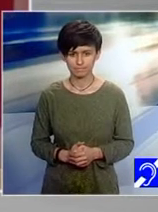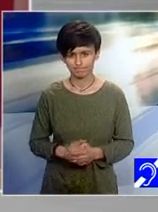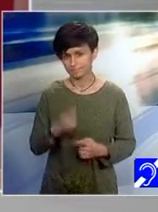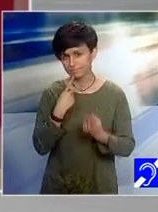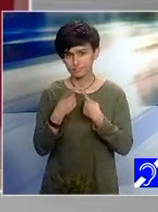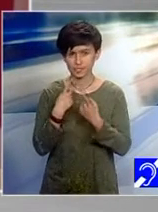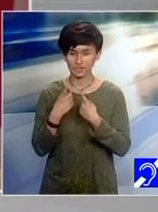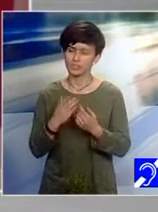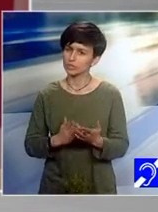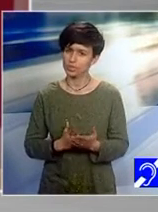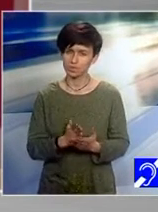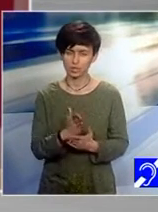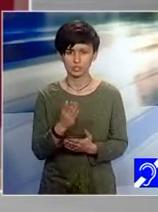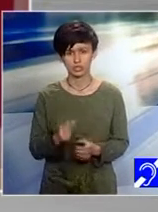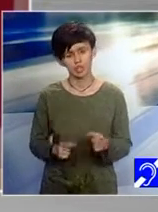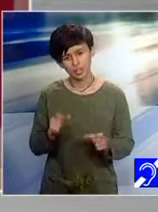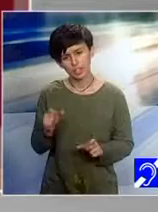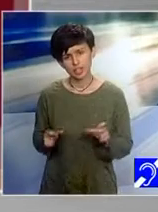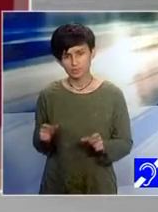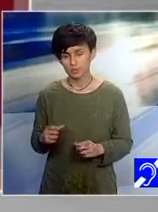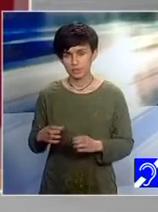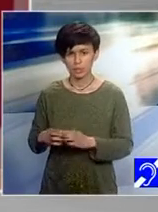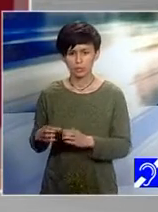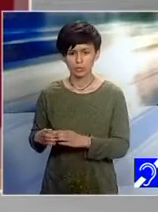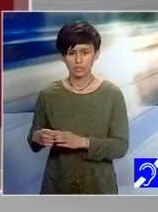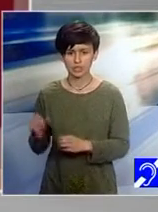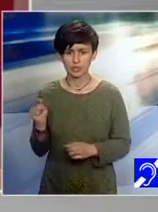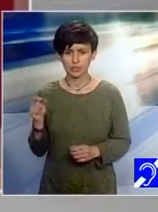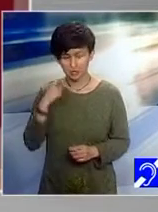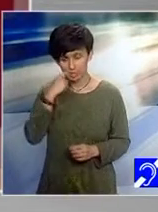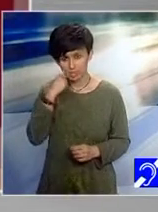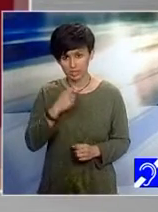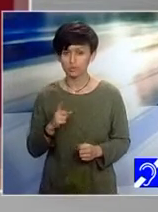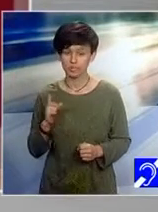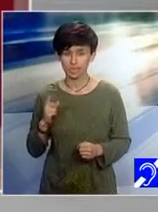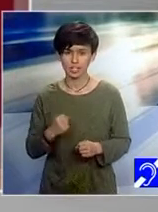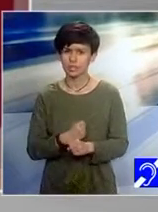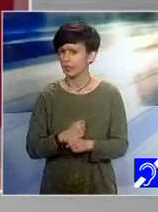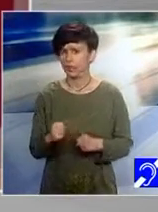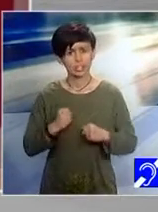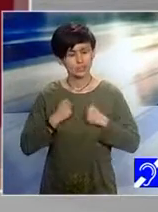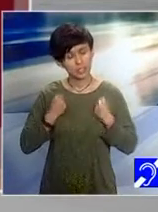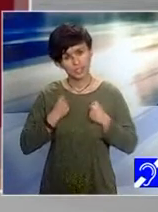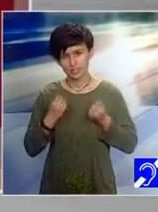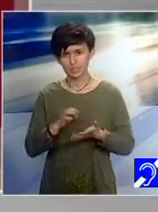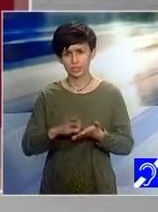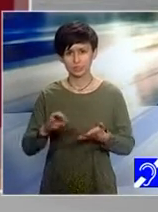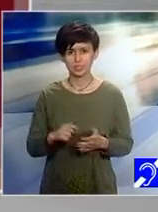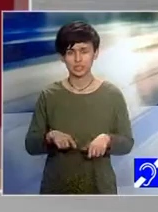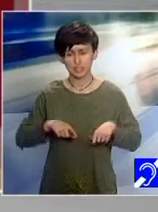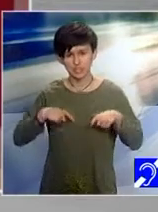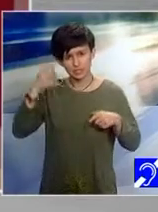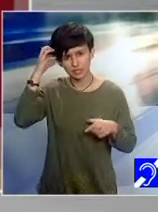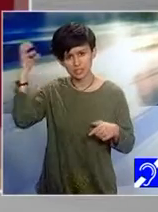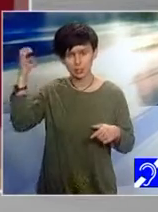Discutăm așadar în continuare despre o comunitate mai mică din Cluj, dar foarte activă și prezentă în viața multiculturală a orașului